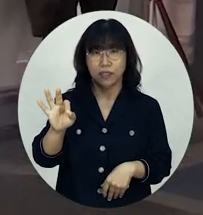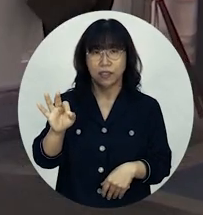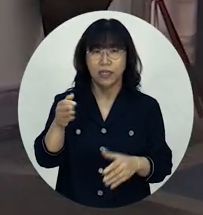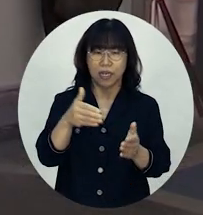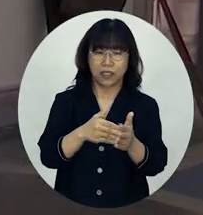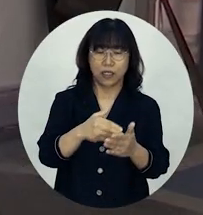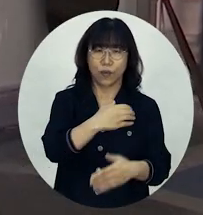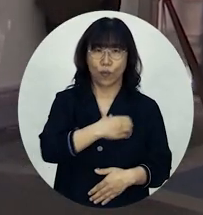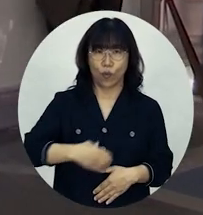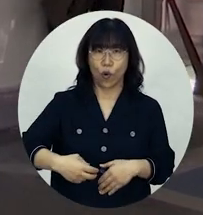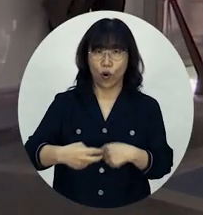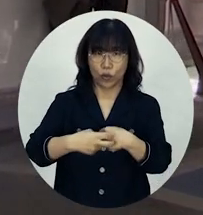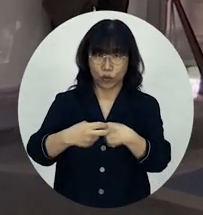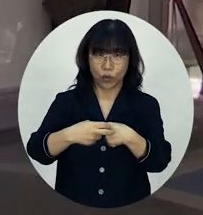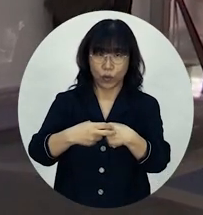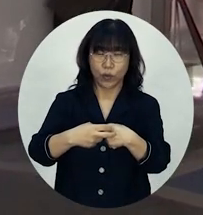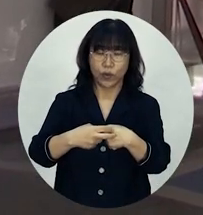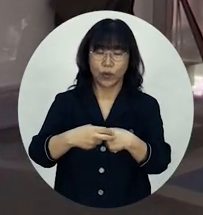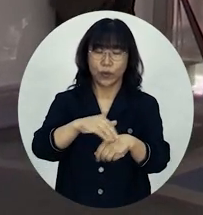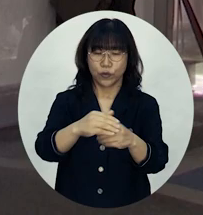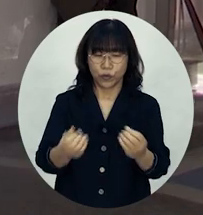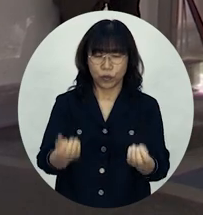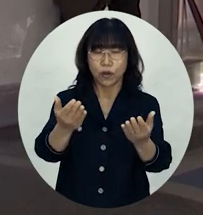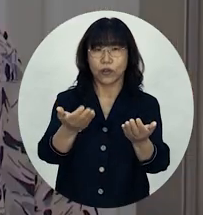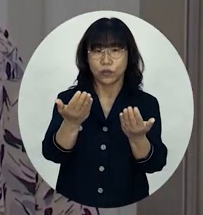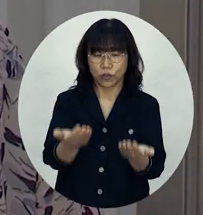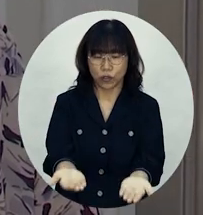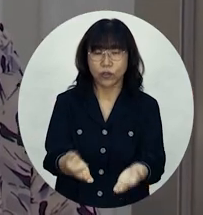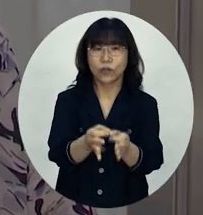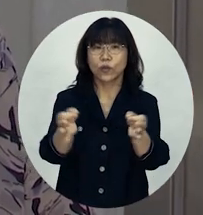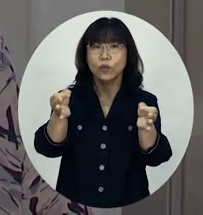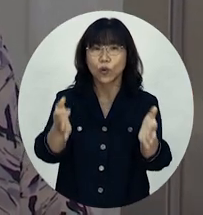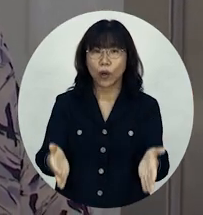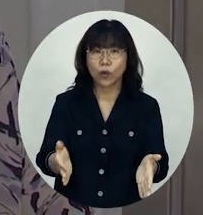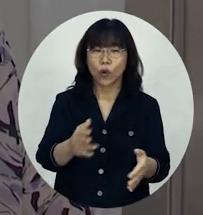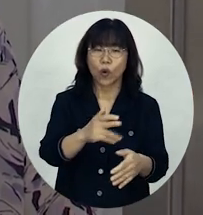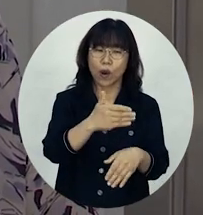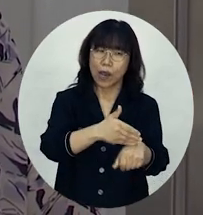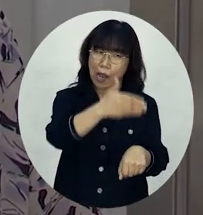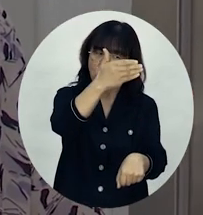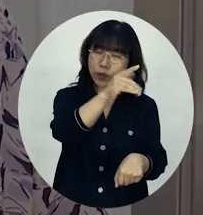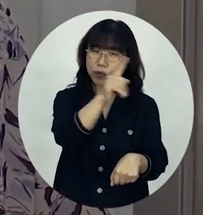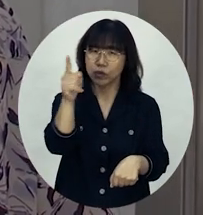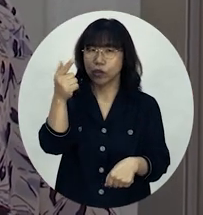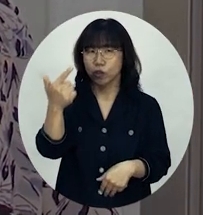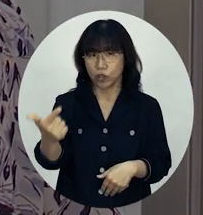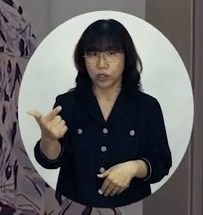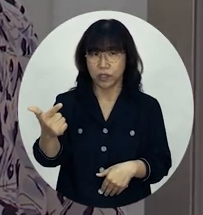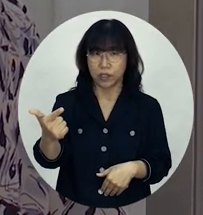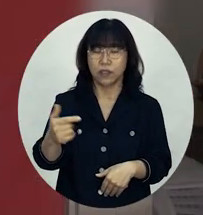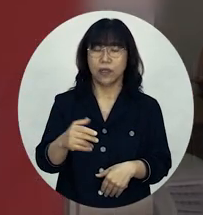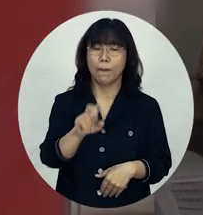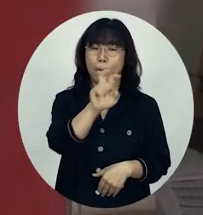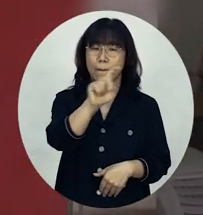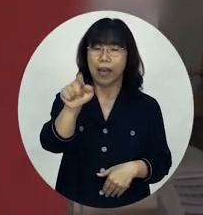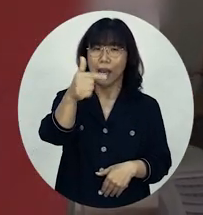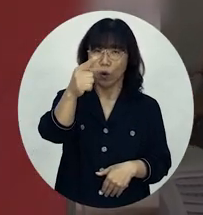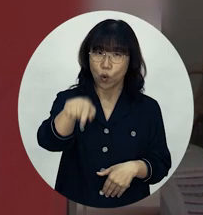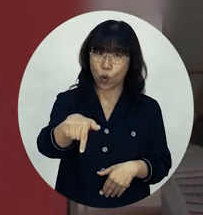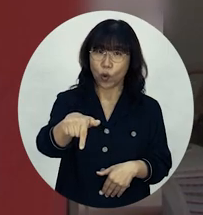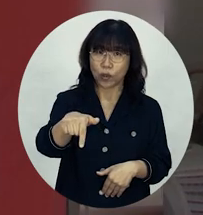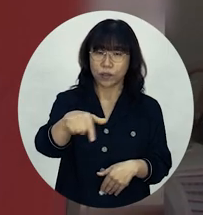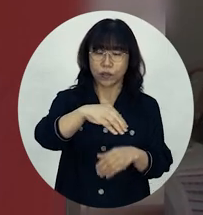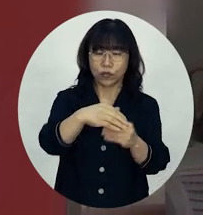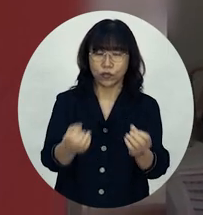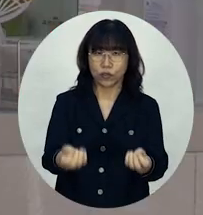주말과 추석 연휴 모두 오전 9시부터 오후 6시까지 운영되고 마호 8 임시 선별검사 손은 연휴기간